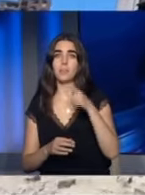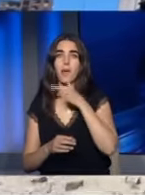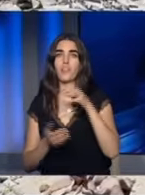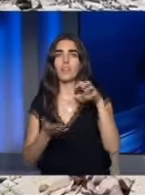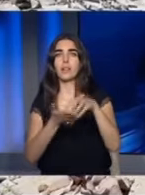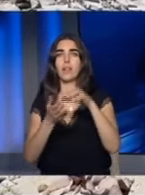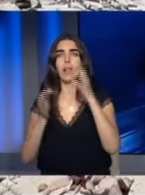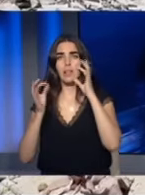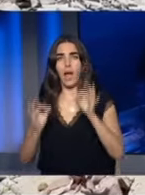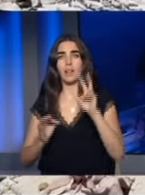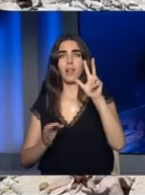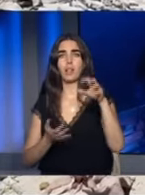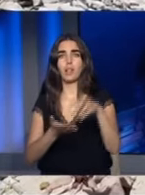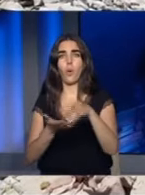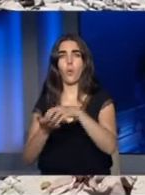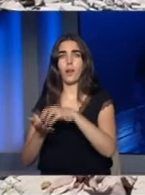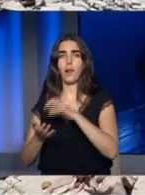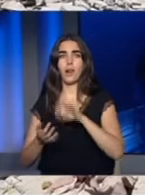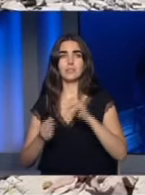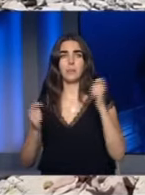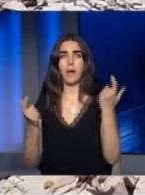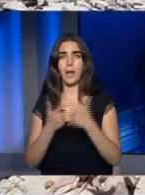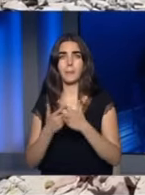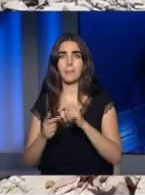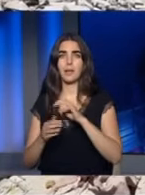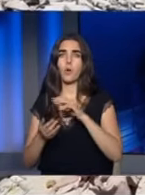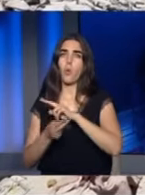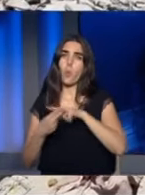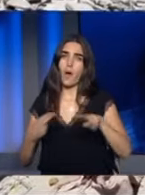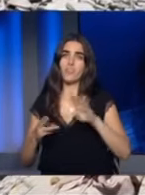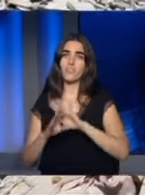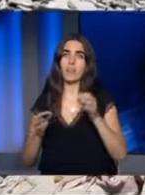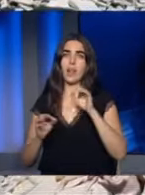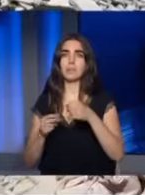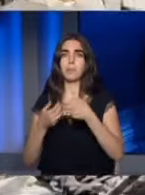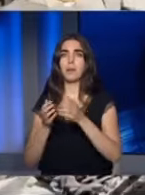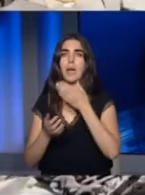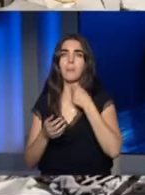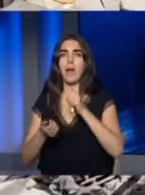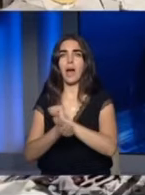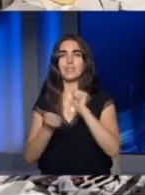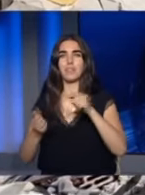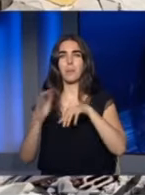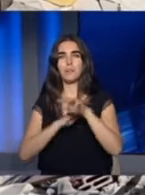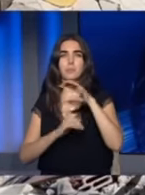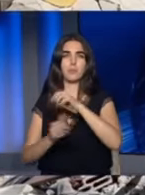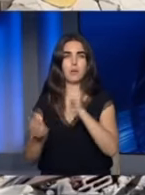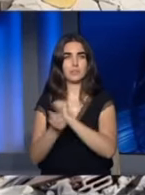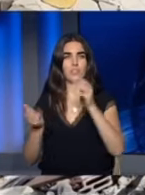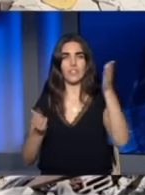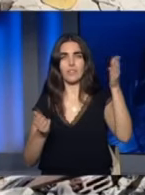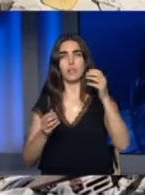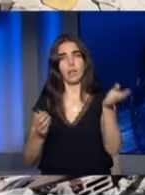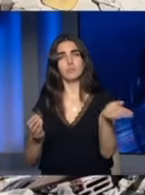بايدن واكدت الدول الثلاث ان الصفقه تخدم مصالح الجميع من اجل وقف دائم لاطلاق